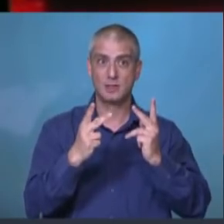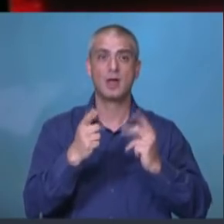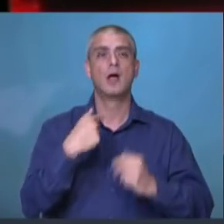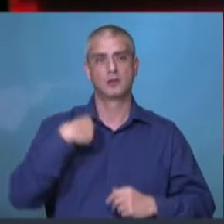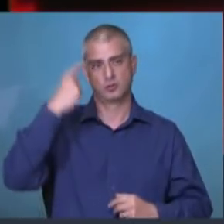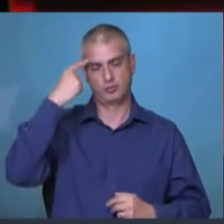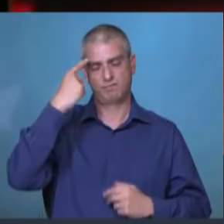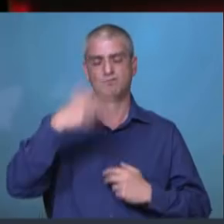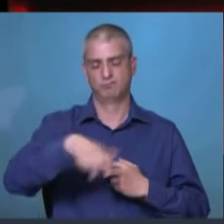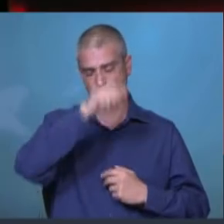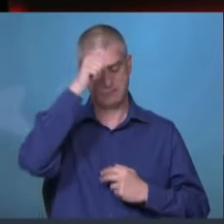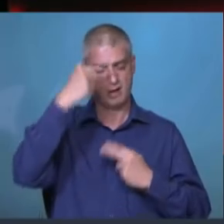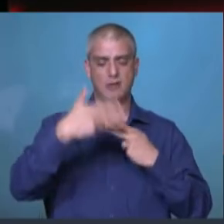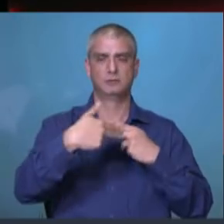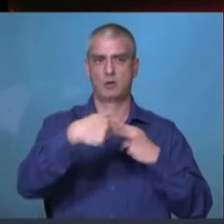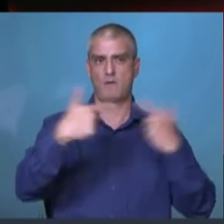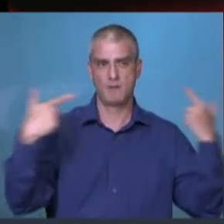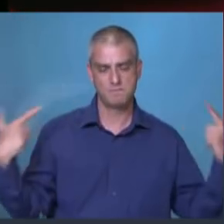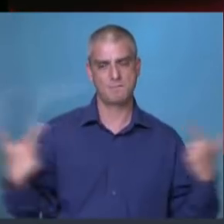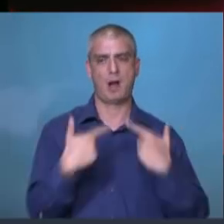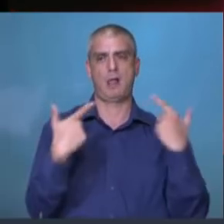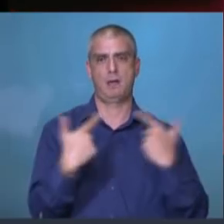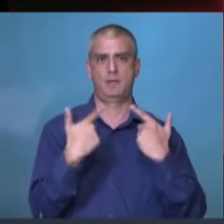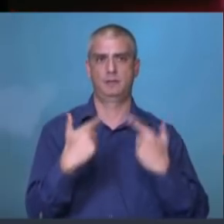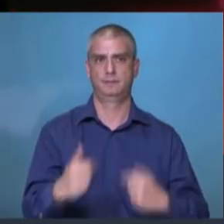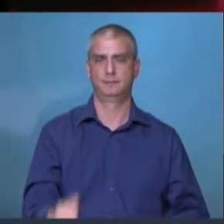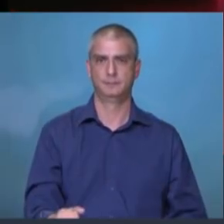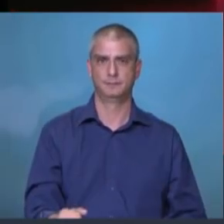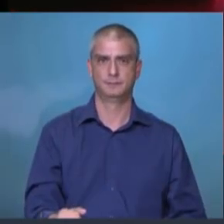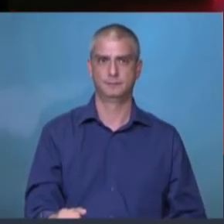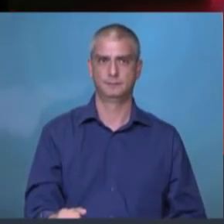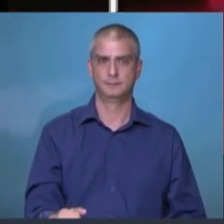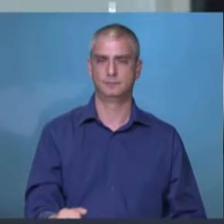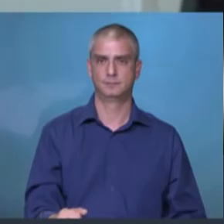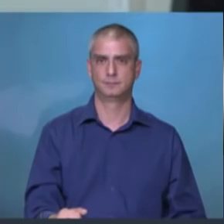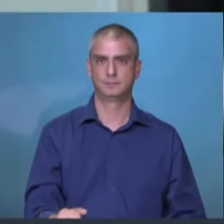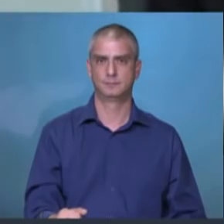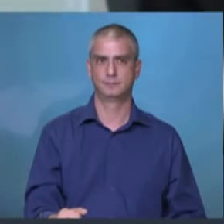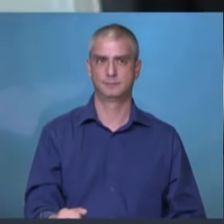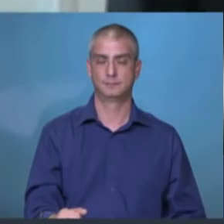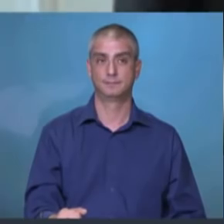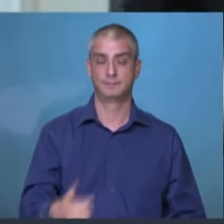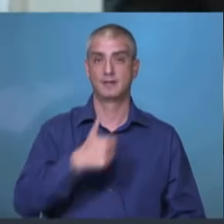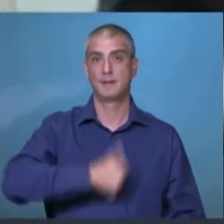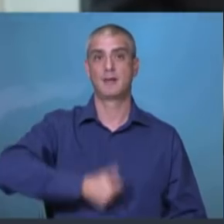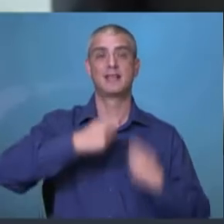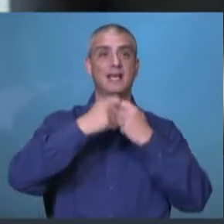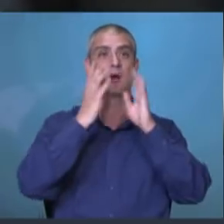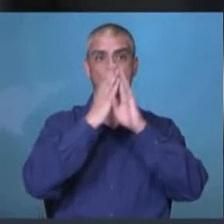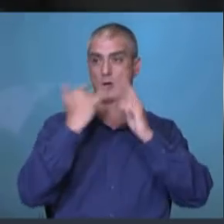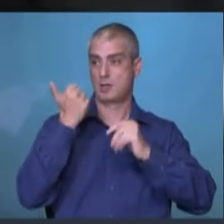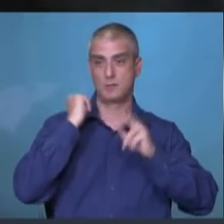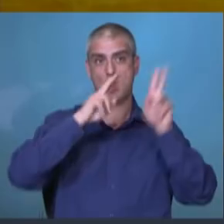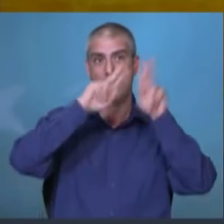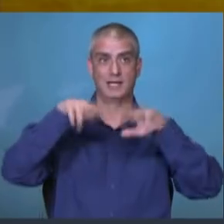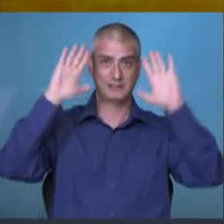אעתקד אננה סנקון אמם מערכה כבירה פי הדה סייף. מנהיג ארגון הטרור ששב אתמול